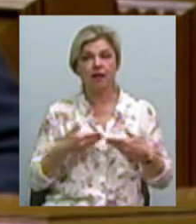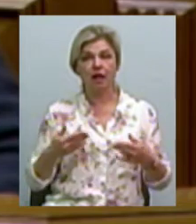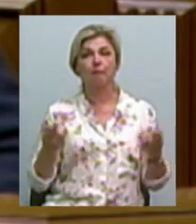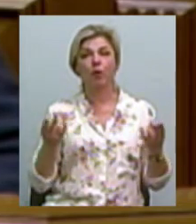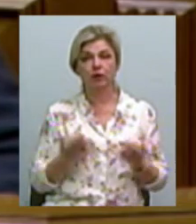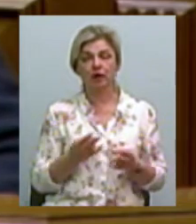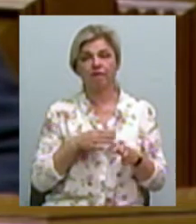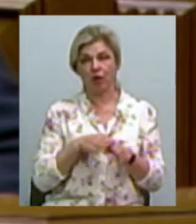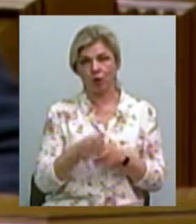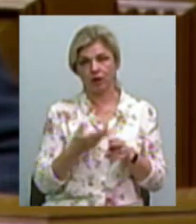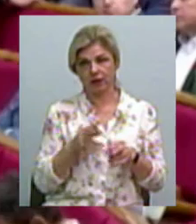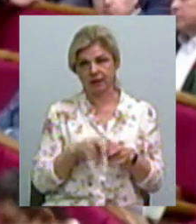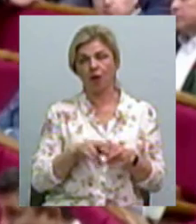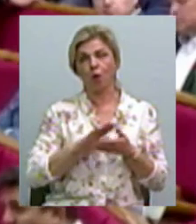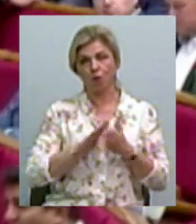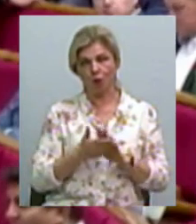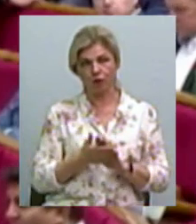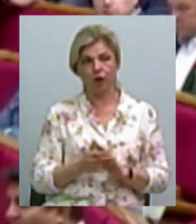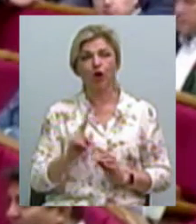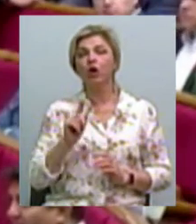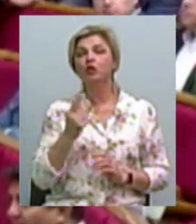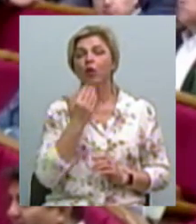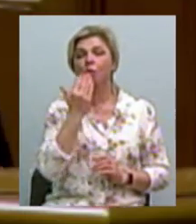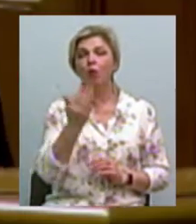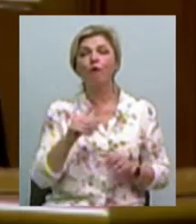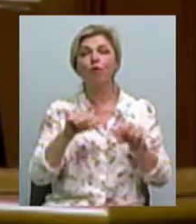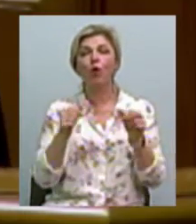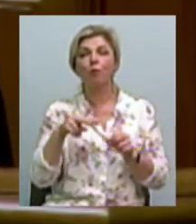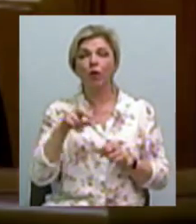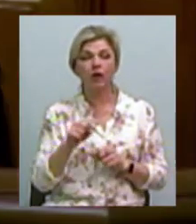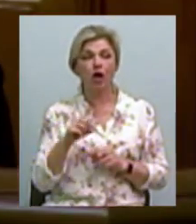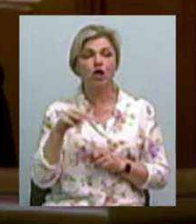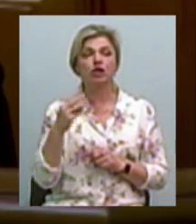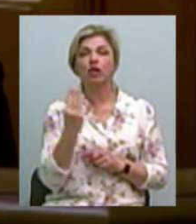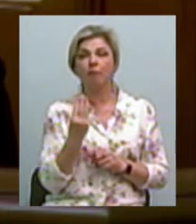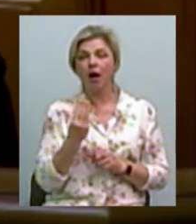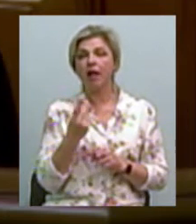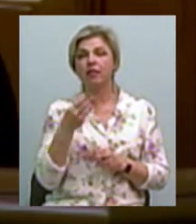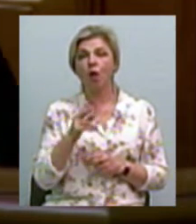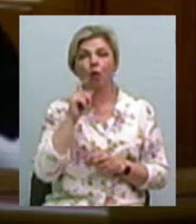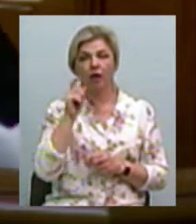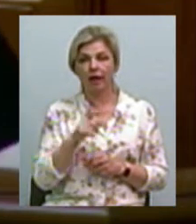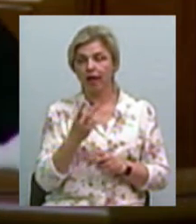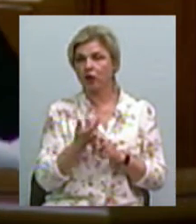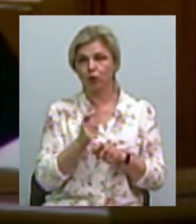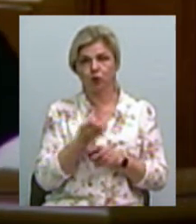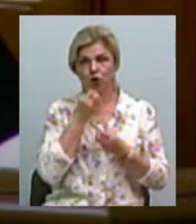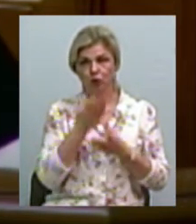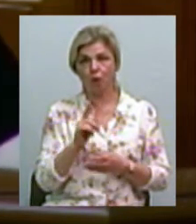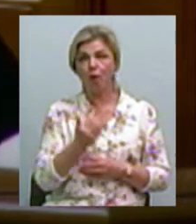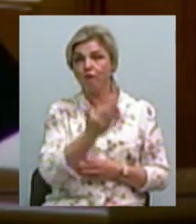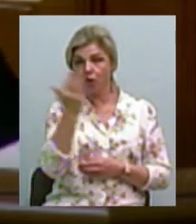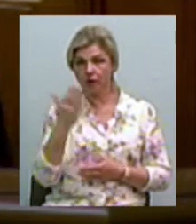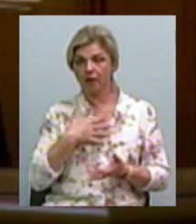було виконати цю передумову. Чому формула Штайнмаєра для України не дуже добре? Тому що вони наполягали на